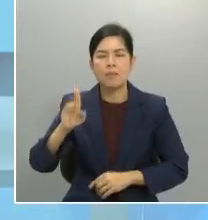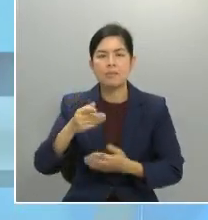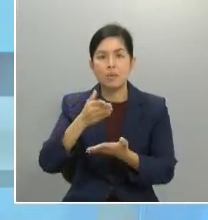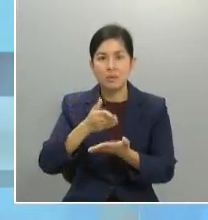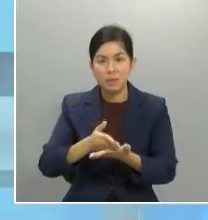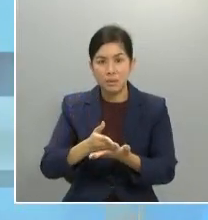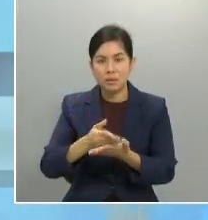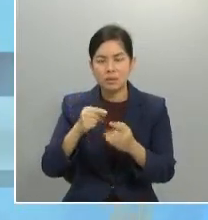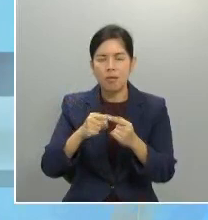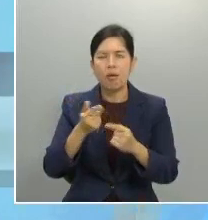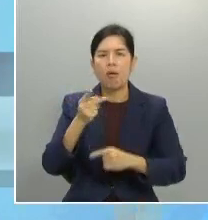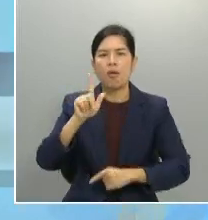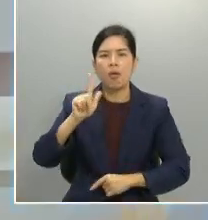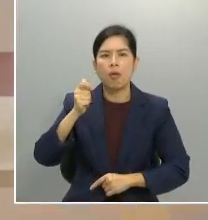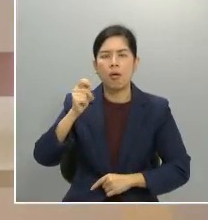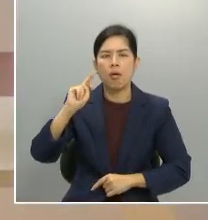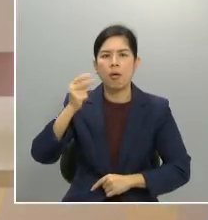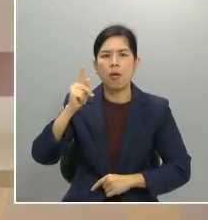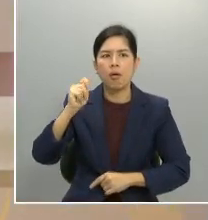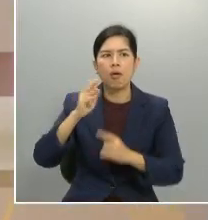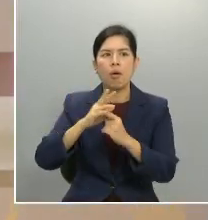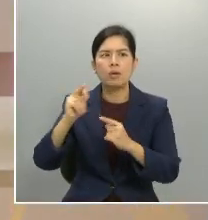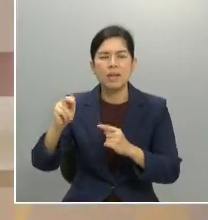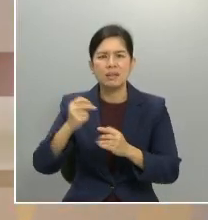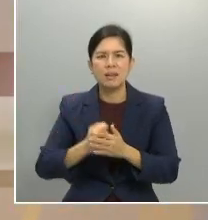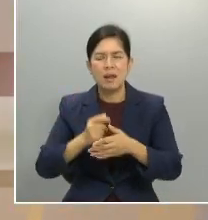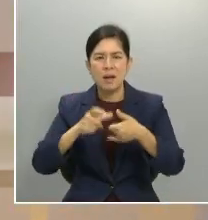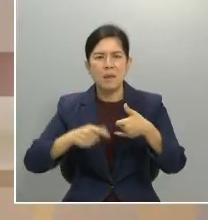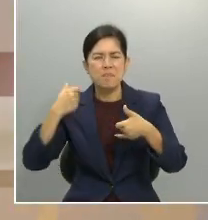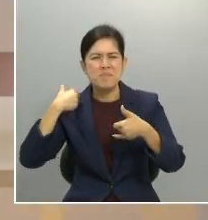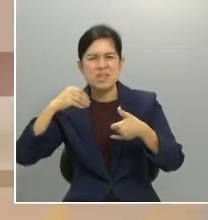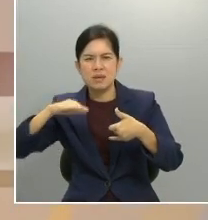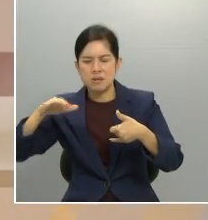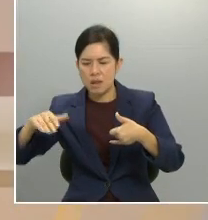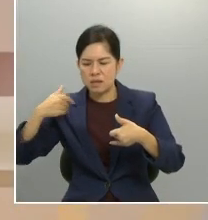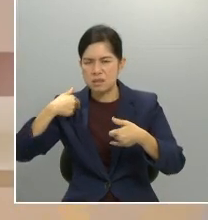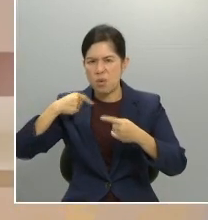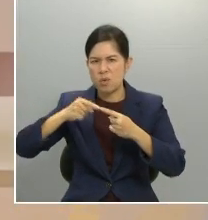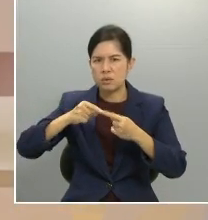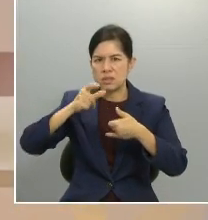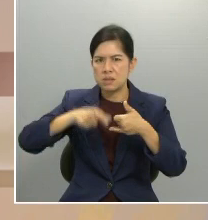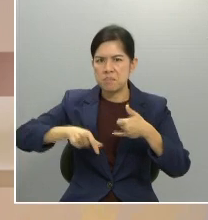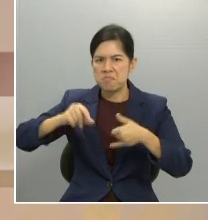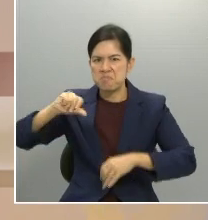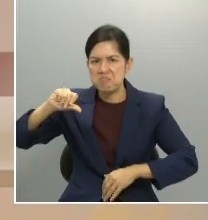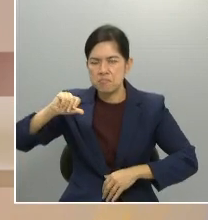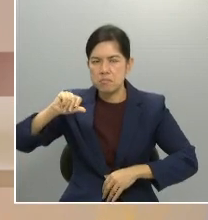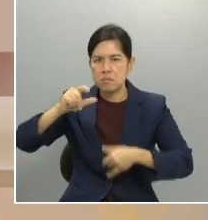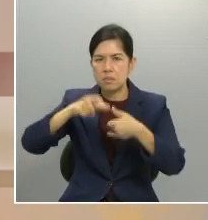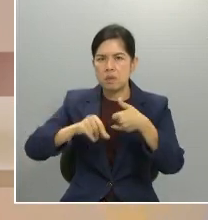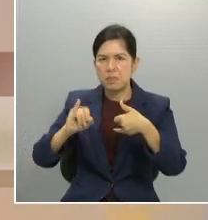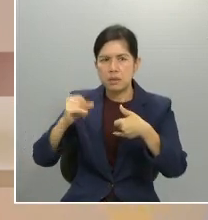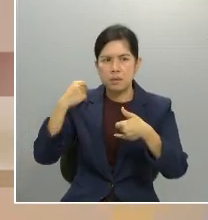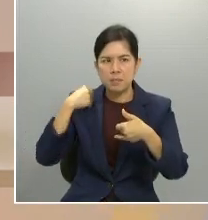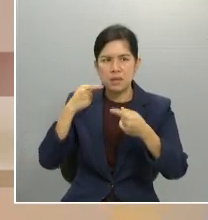คนพบระบุมีเด็กเอี้ยชอบขว้างหินประทัดใส่เรือโดยสารไม่เห็นมีใครมาจัดการและเป็นภา